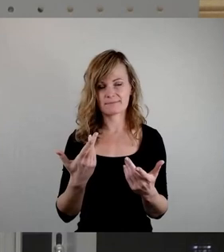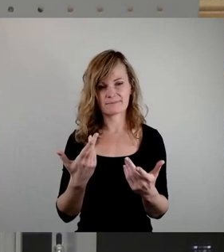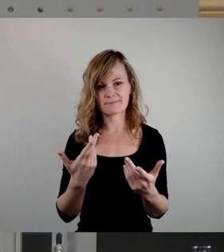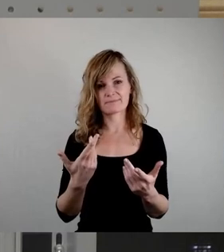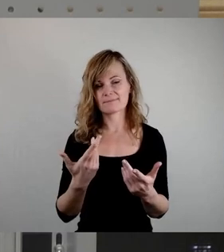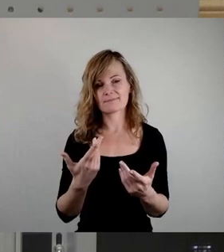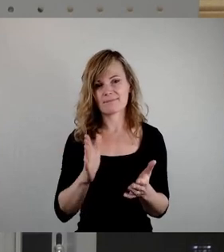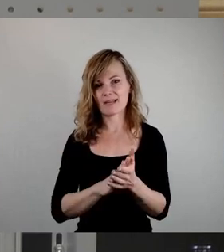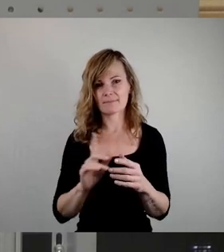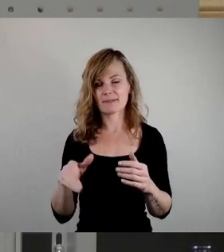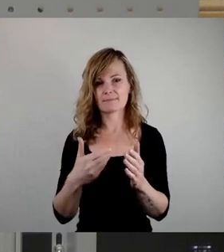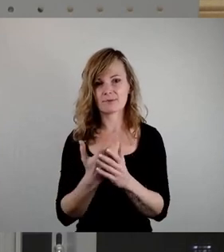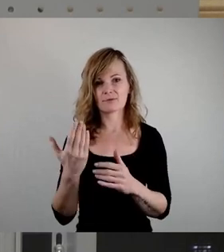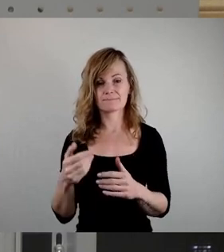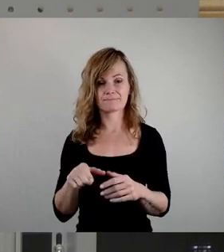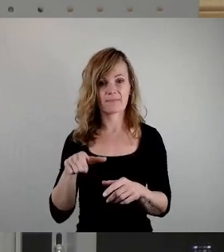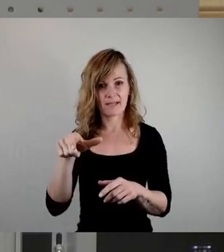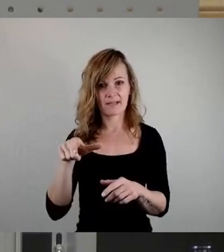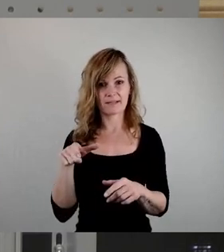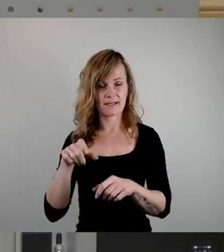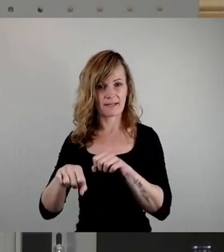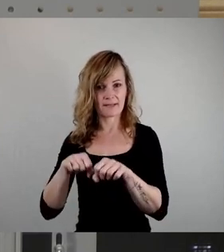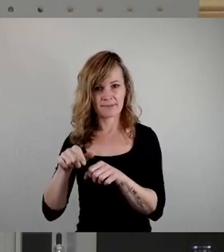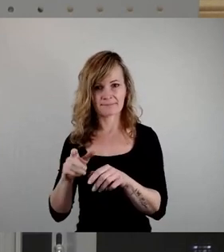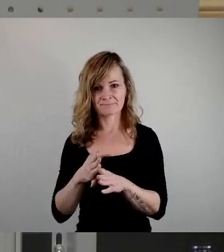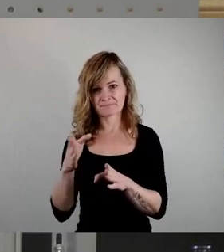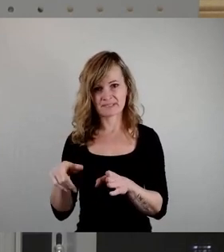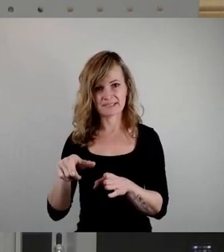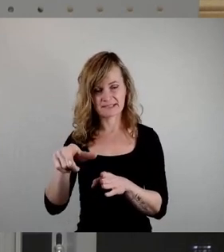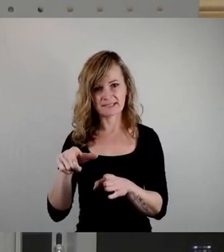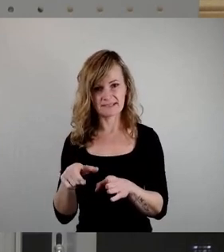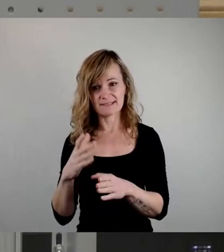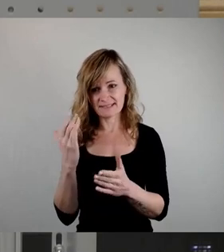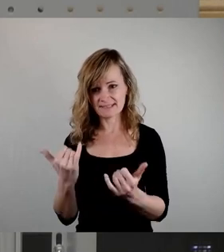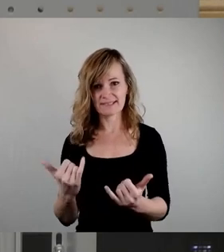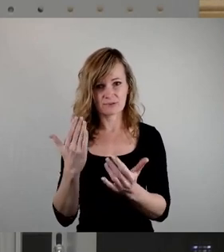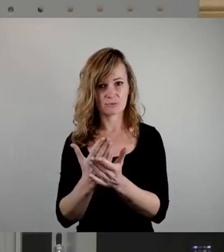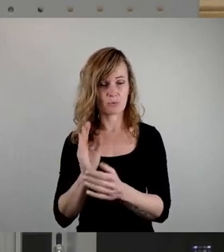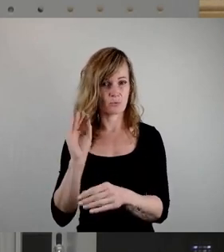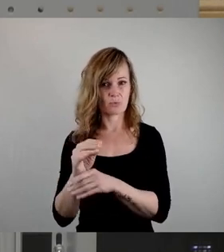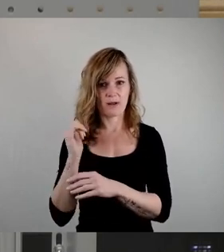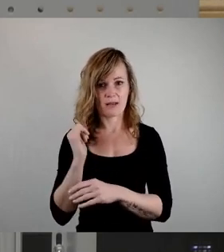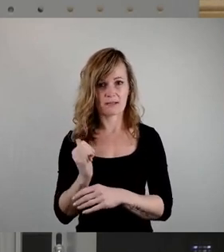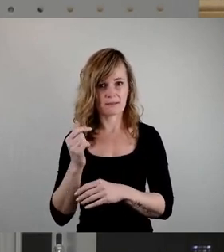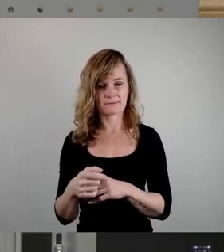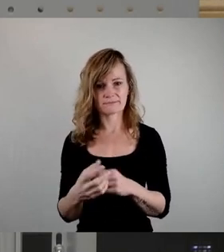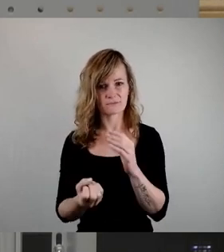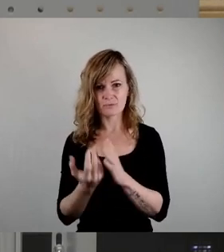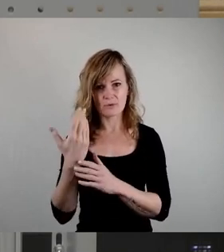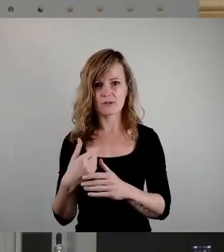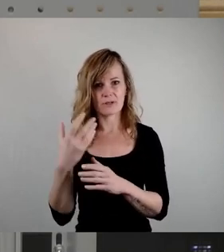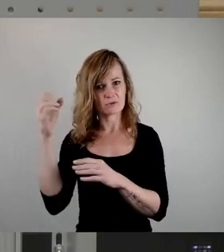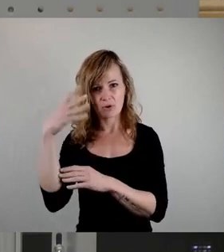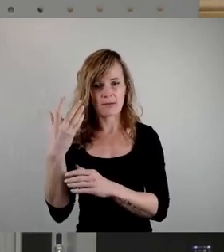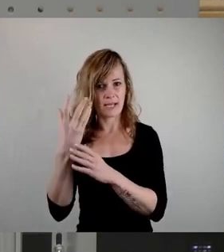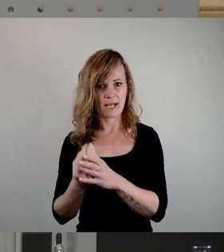rechtselbische Elbradweg ist jetzt schon überlastet. Eigentlich den ganzen Frühjahr, Sommer, Herbst. So, den kann ich vielleicht ein bisschen breiter machen, aber an vielen Stellen